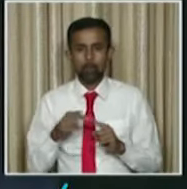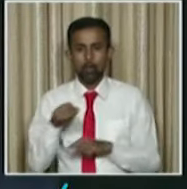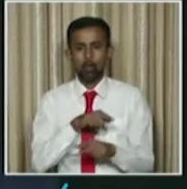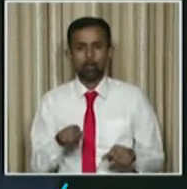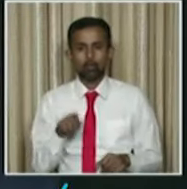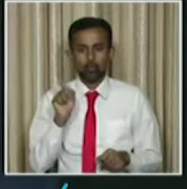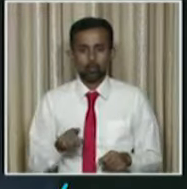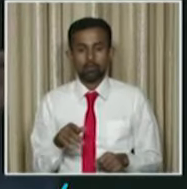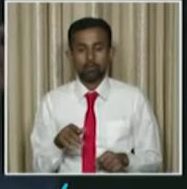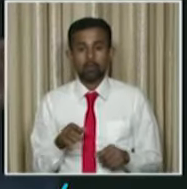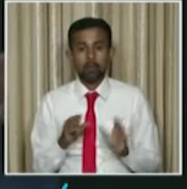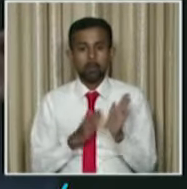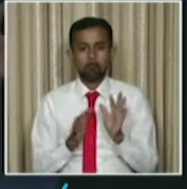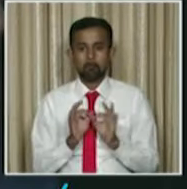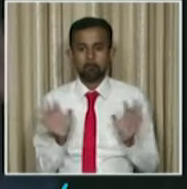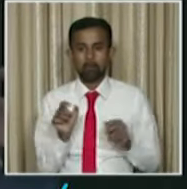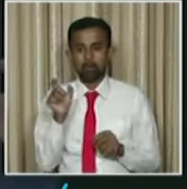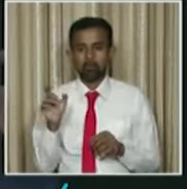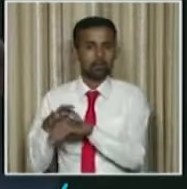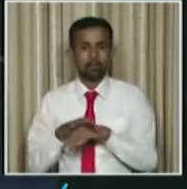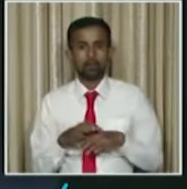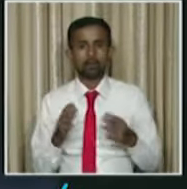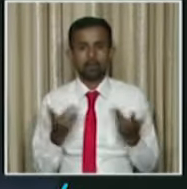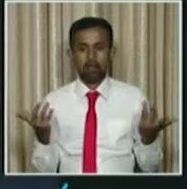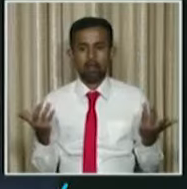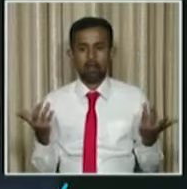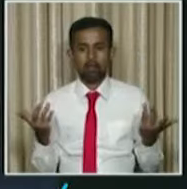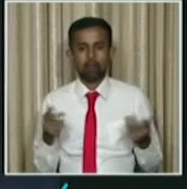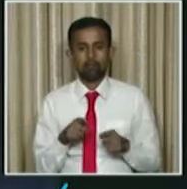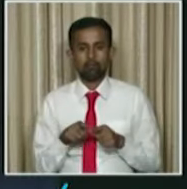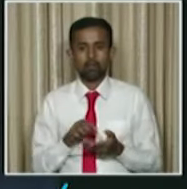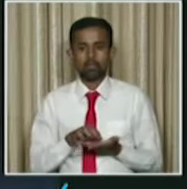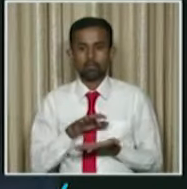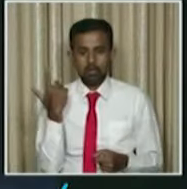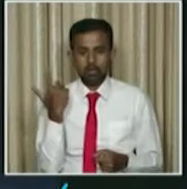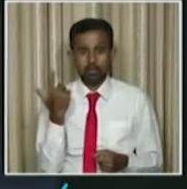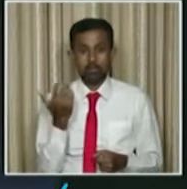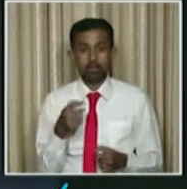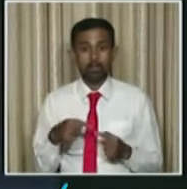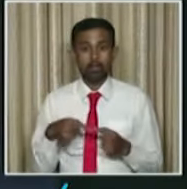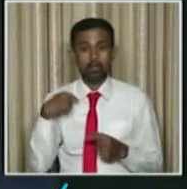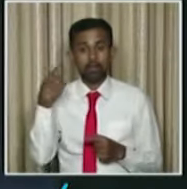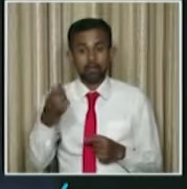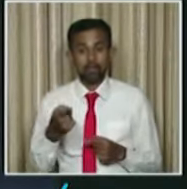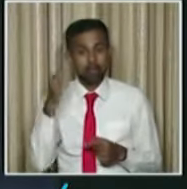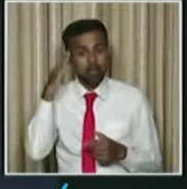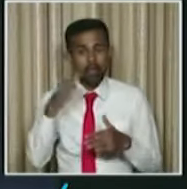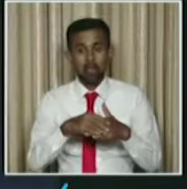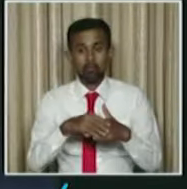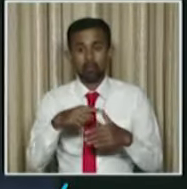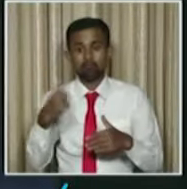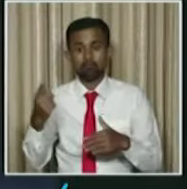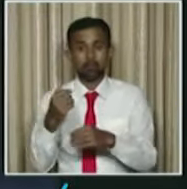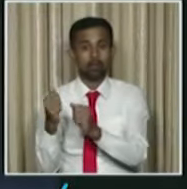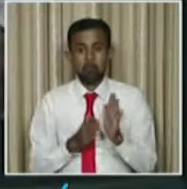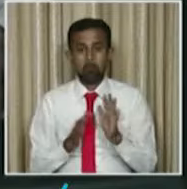කරන් තියෙන කිසිම මාධ්‍ය අදාළ කෙනෙක් ගේන්නේ නැහැ මේකට කියලා. ඒතර එවැනි තීන්දුවක් කරන් තියෙන කෝප් කමිටුවට හෙටතුමගේ බිරිඳ හරි තව කවුරු හරි ගෙනහල වාටි